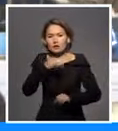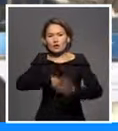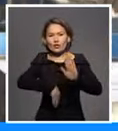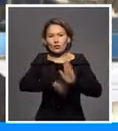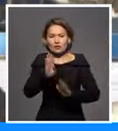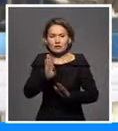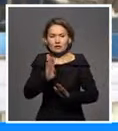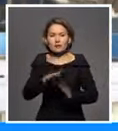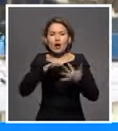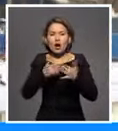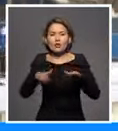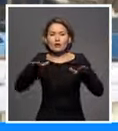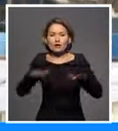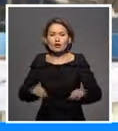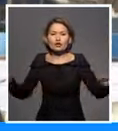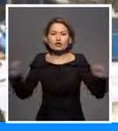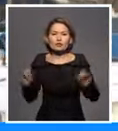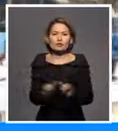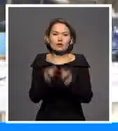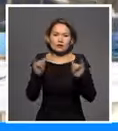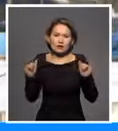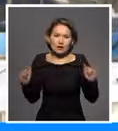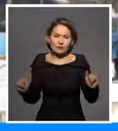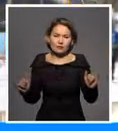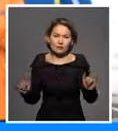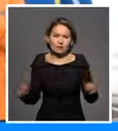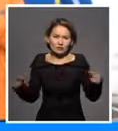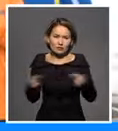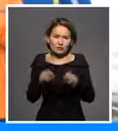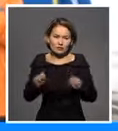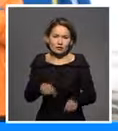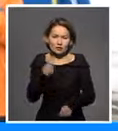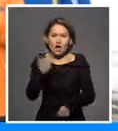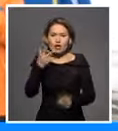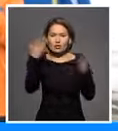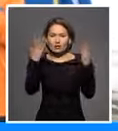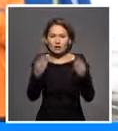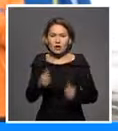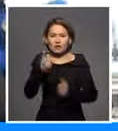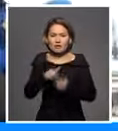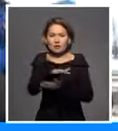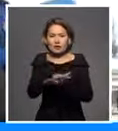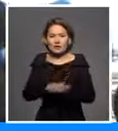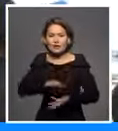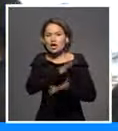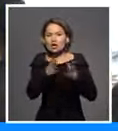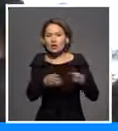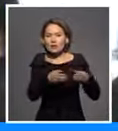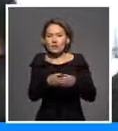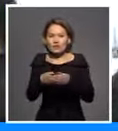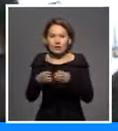көреміз. Әсіресе ауылды жерлерде спорт дамып келе жатыр деп нақты айта аламыз. Үш күнгі созылған жарыстың нәтижесі бойынша жалпы командалық